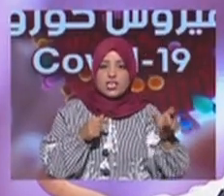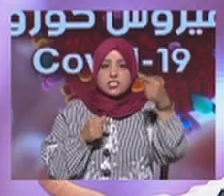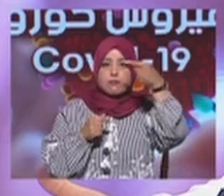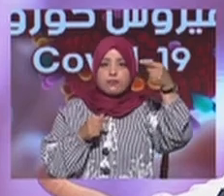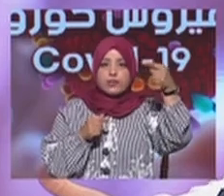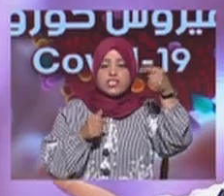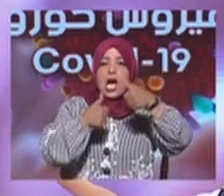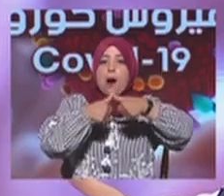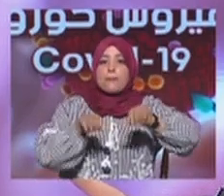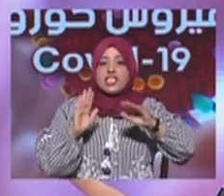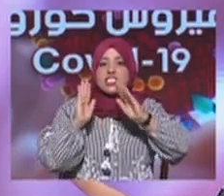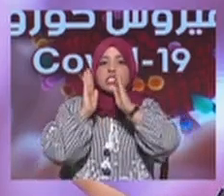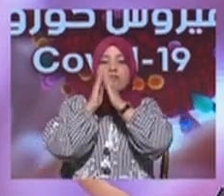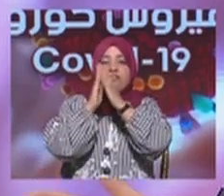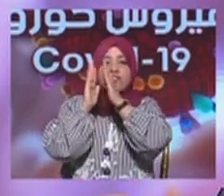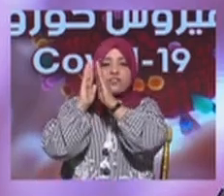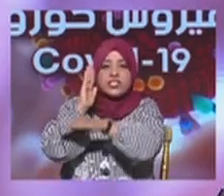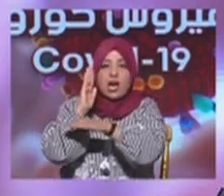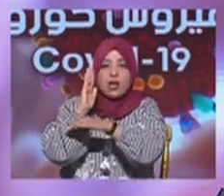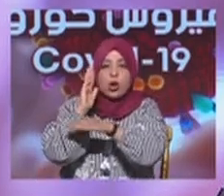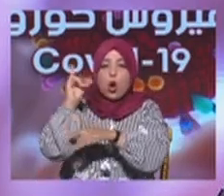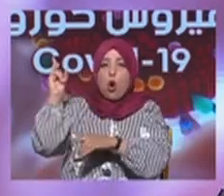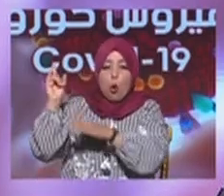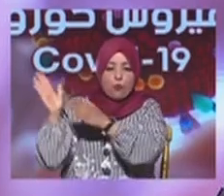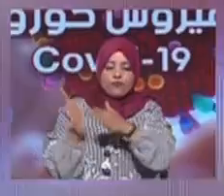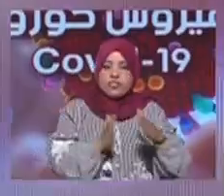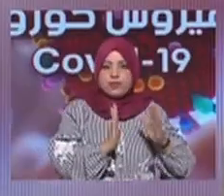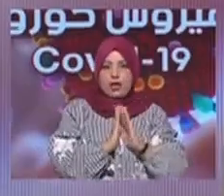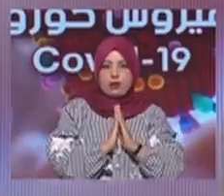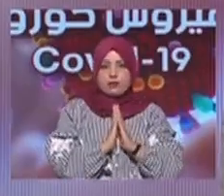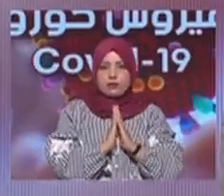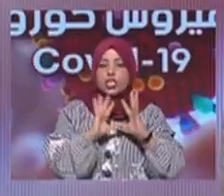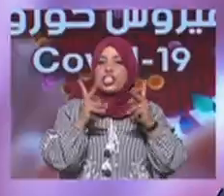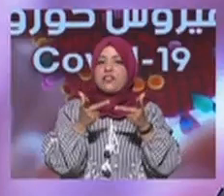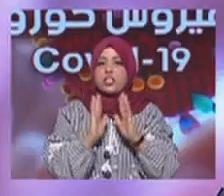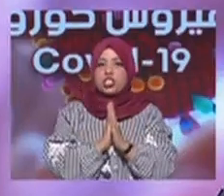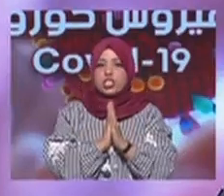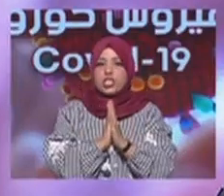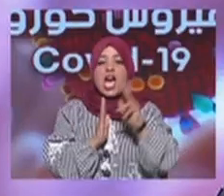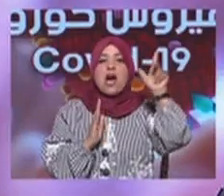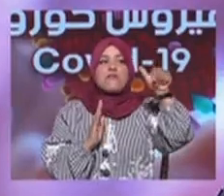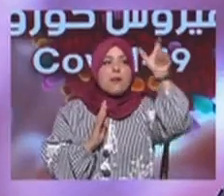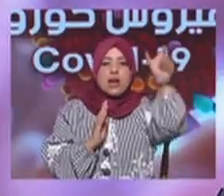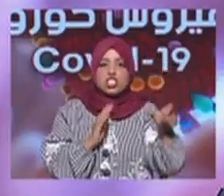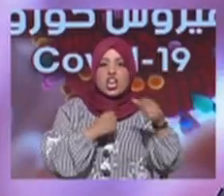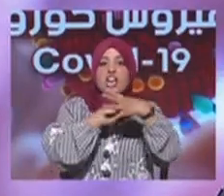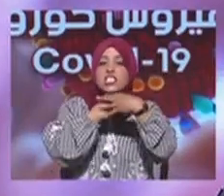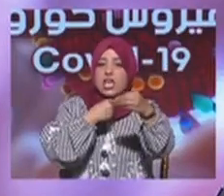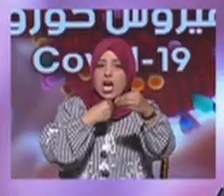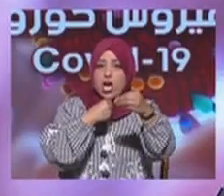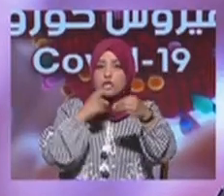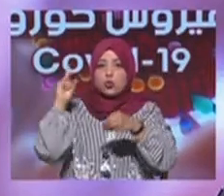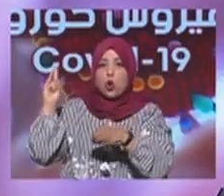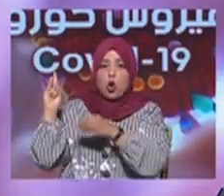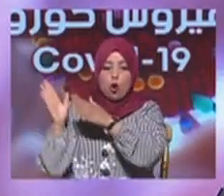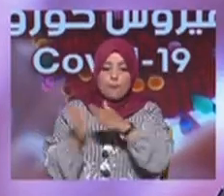ديارهم يعملوا في الحجر الصحي ولا فما في المستشفى موجودين هو انا نعرف فما ناس خرجت يعني الحمد لله برات وما عادش عندها